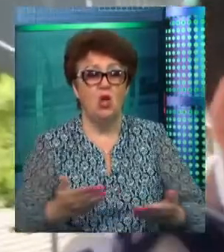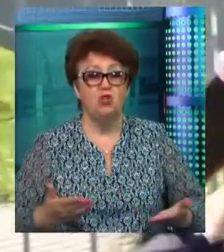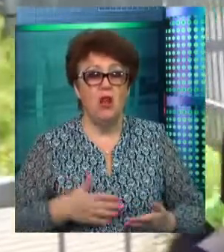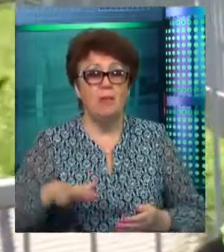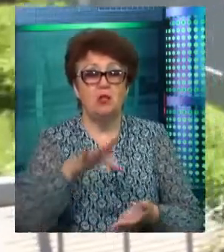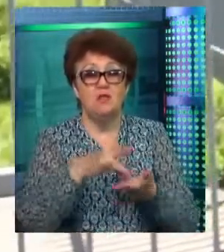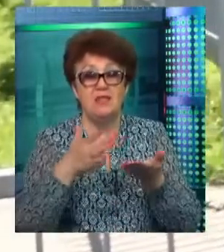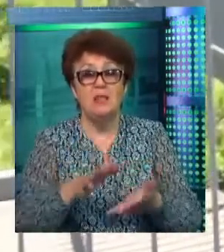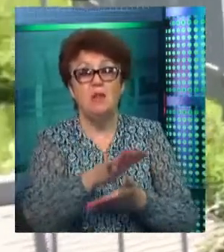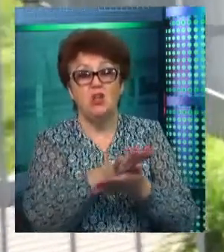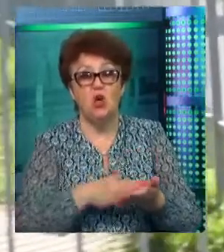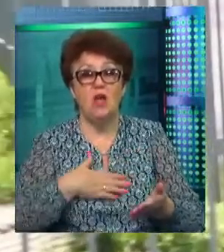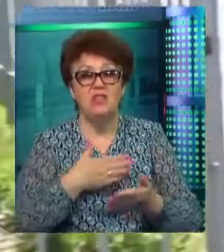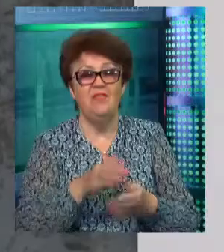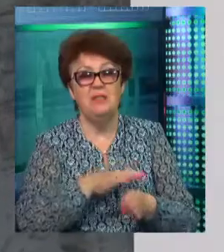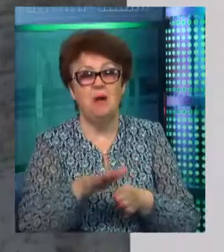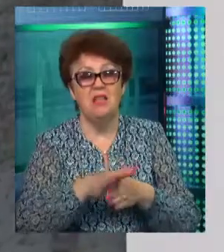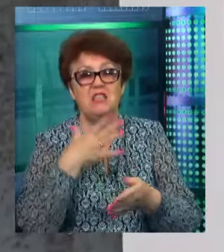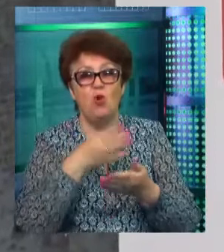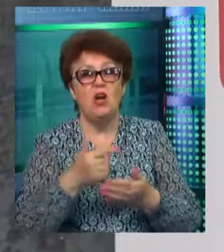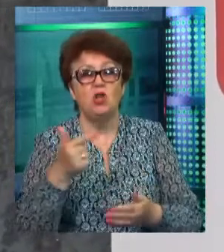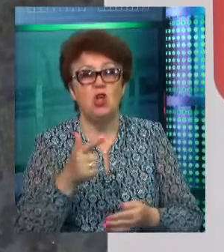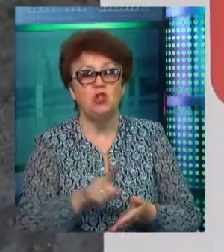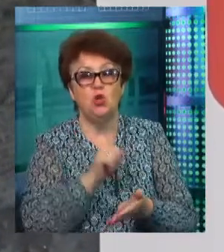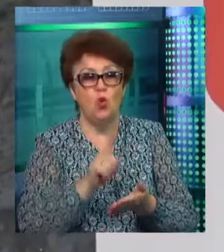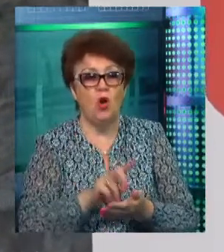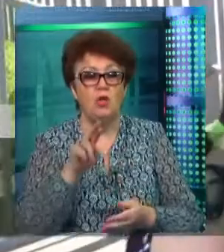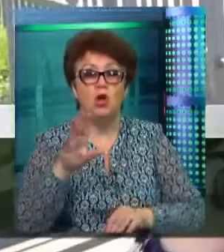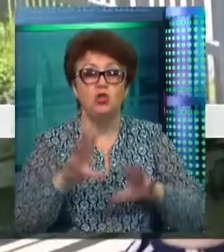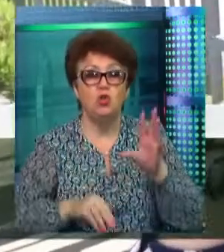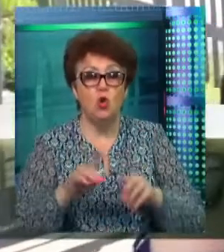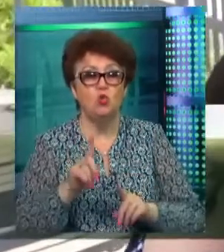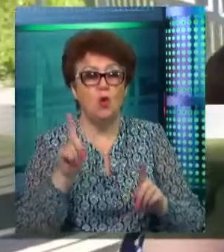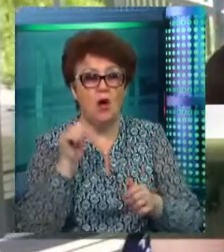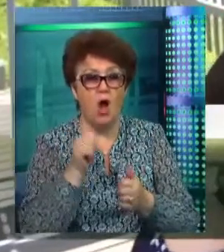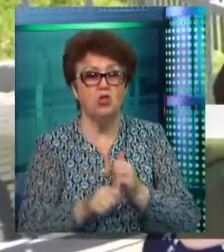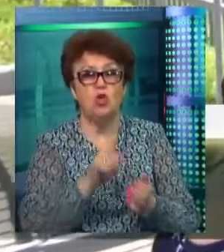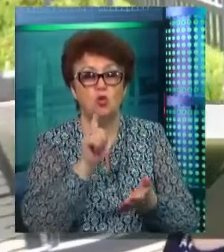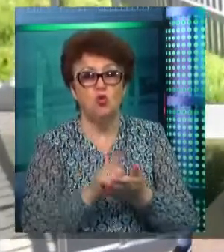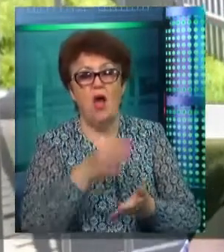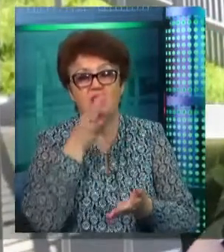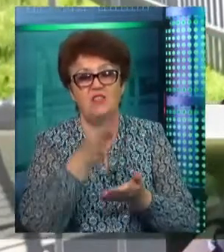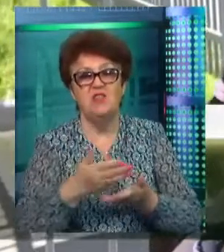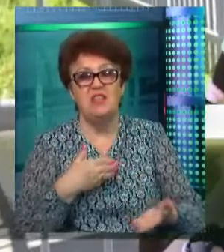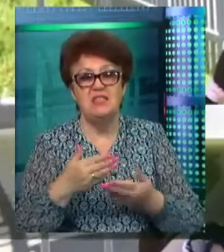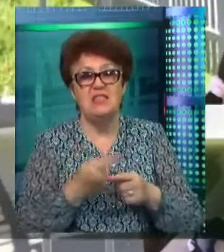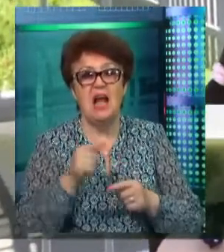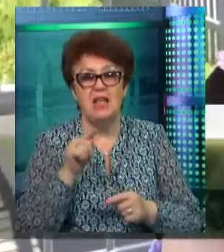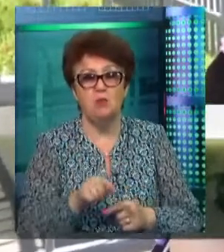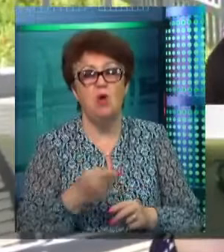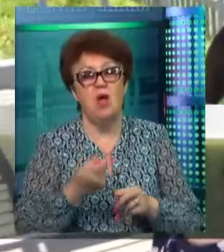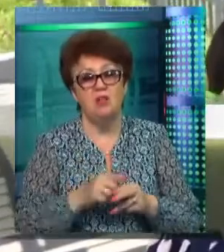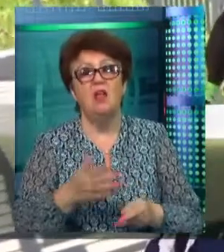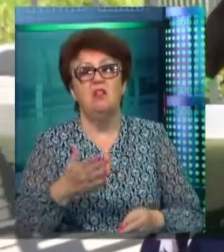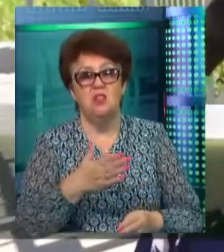центра продолжают активно исполнять свой гражданский долг я считаю что каждый должен ответственно относиться к этому это все-таки